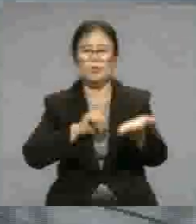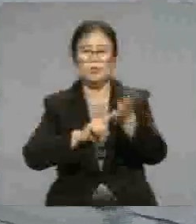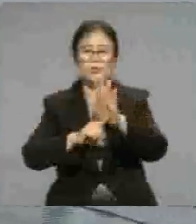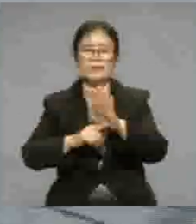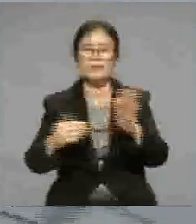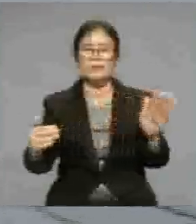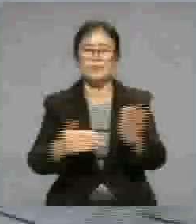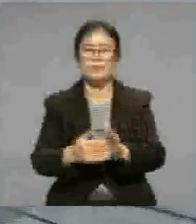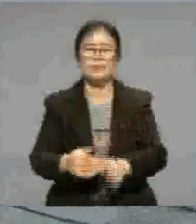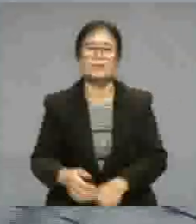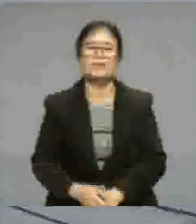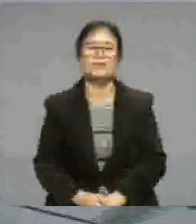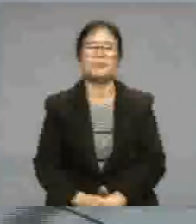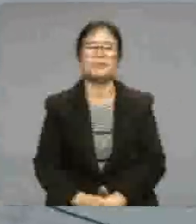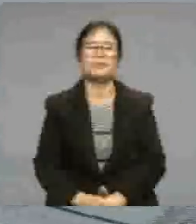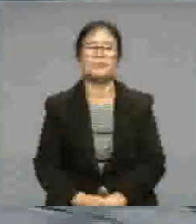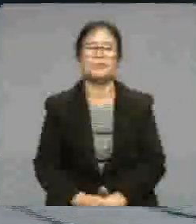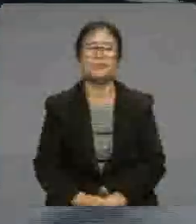뉴스